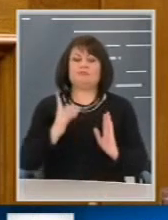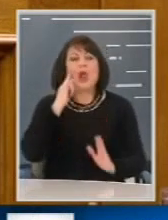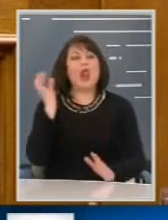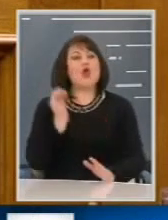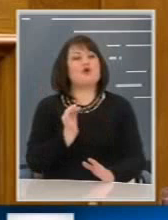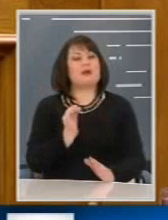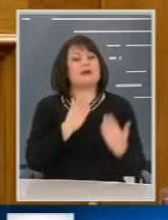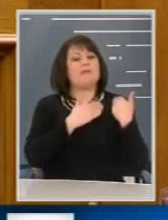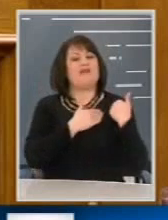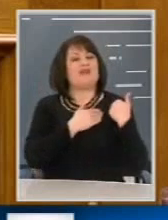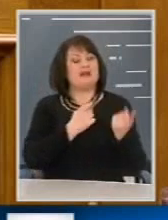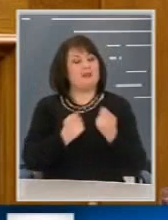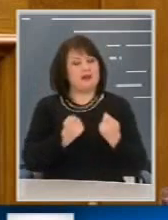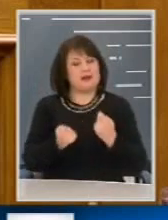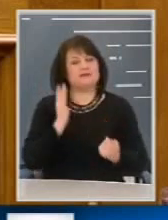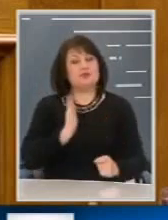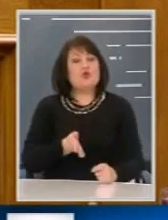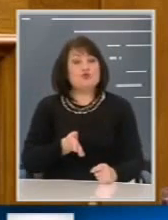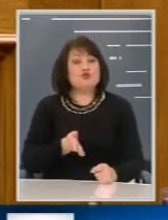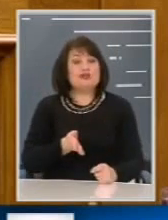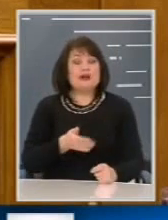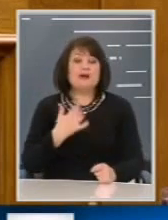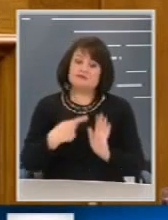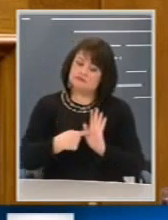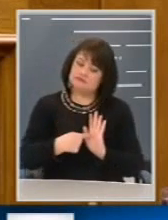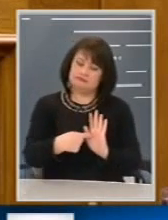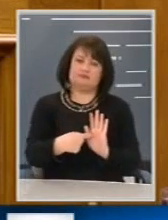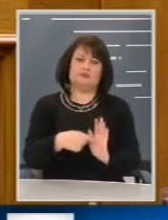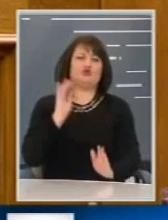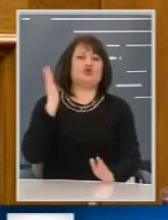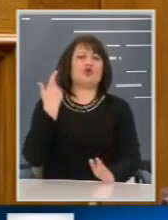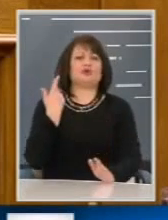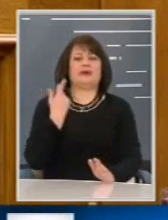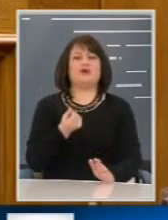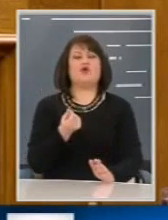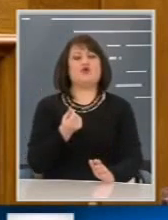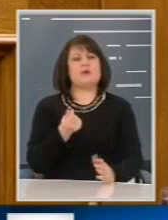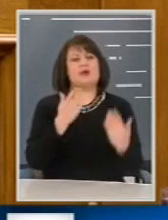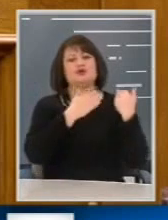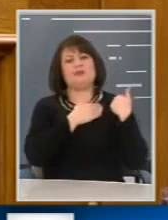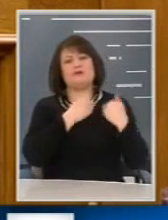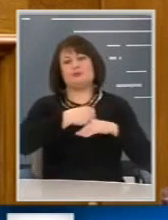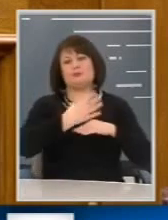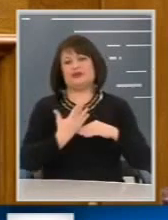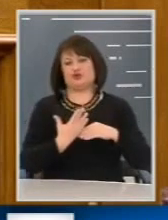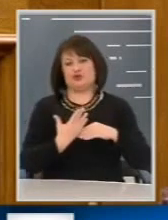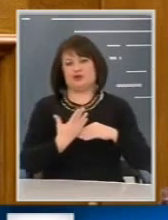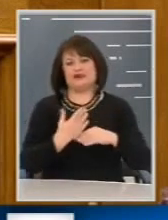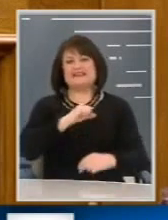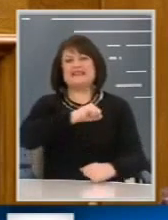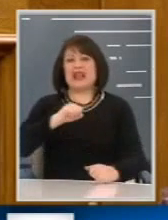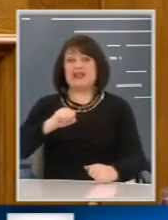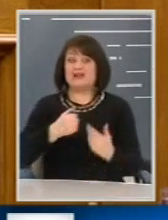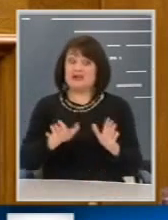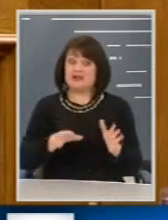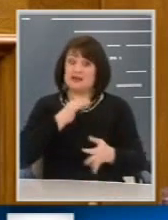σόφρονα και υπεύθυνη διαχείριση. Την είχε υποδείξει ο τότε οικονομικός υπεύθυνος του ΠΑΣΟΚ, ο κύριος Αλαγιάννης,